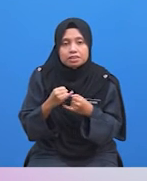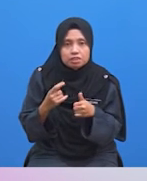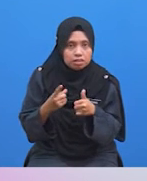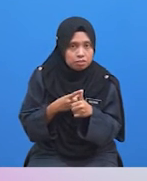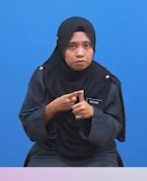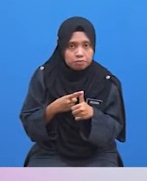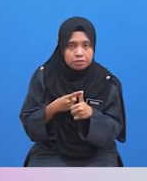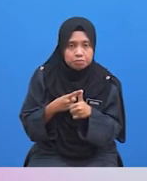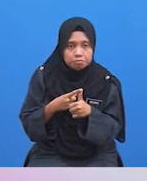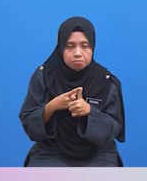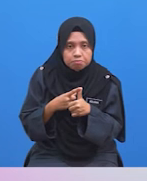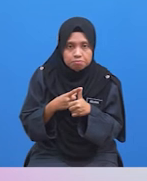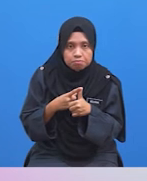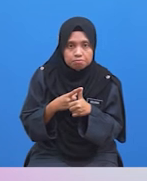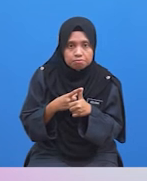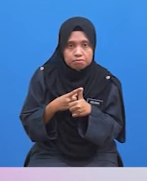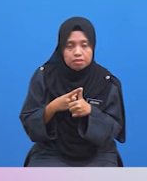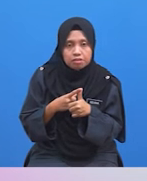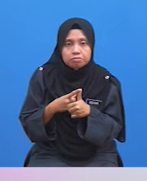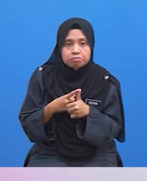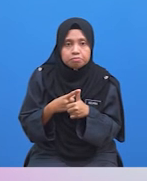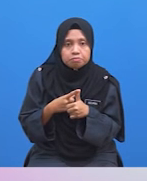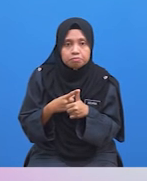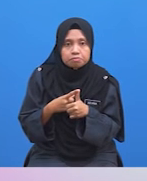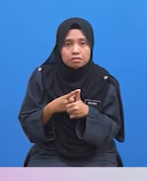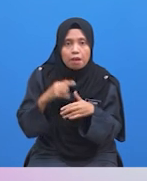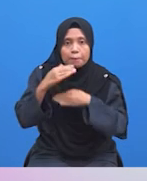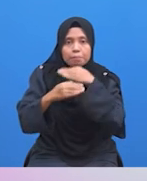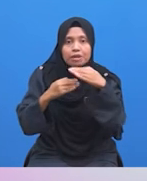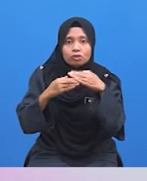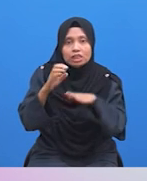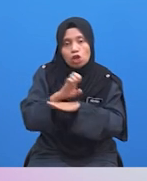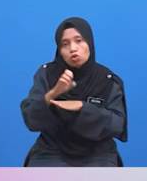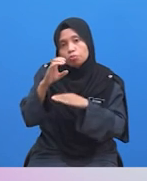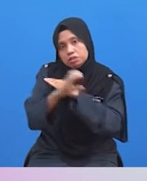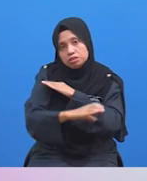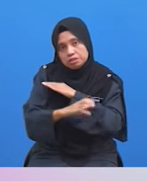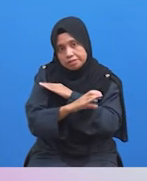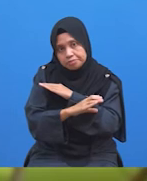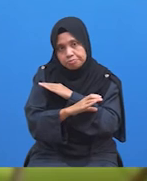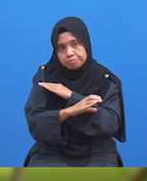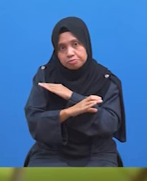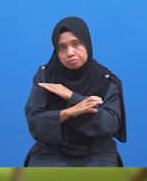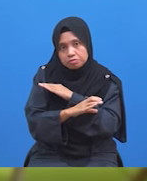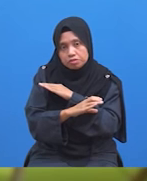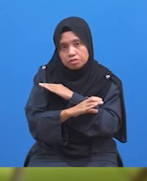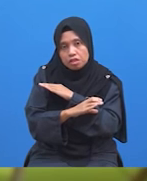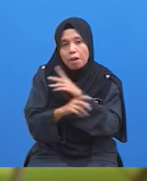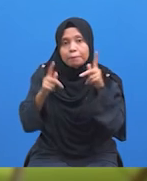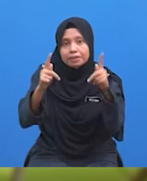kesan-kesan tersebut ialah pertama pembangunan ekonomi negara sektor